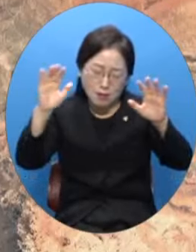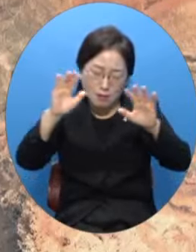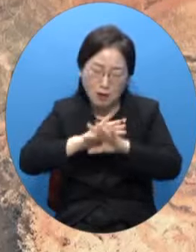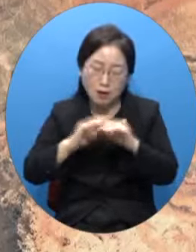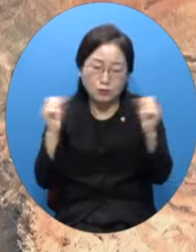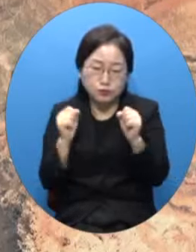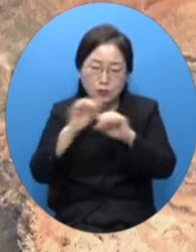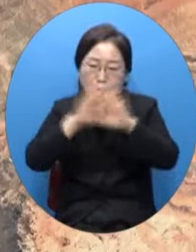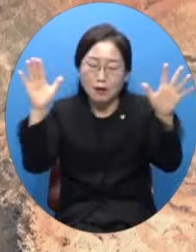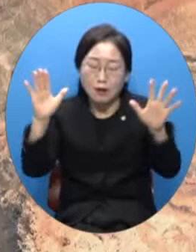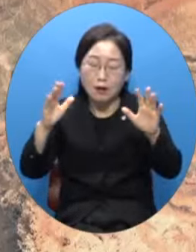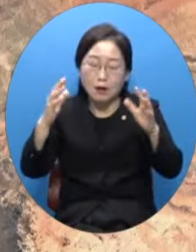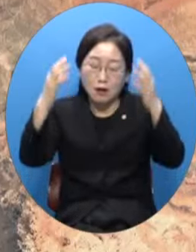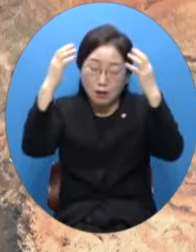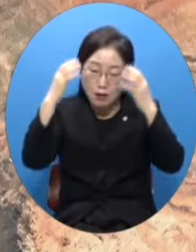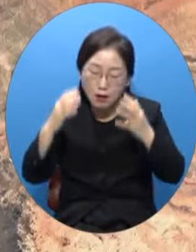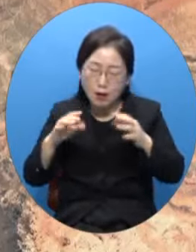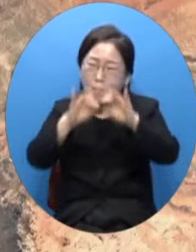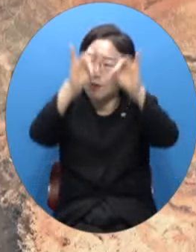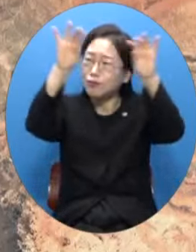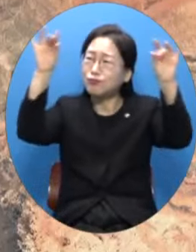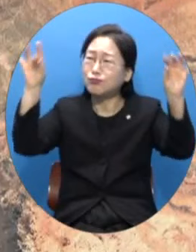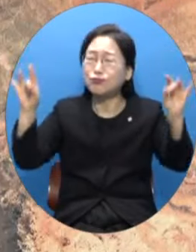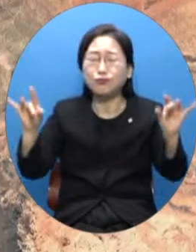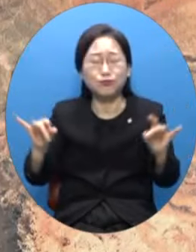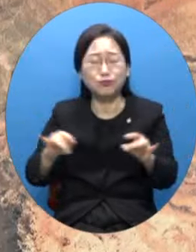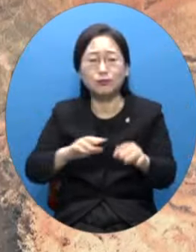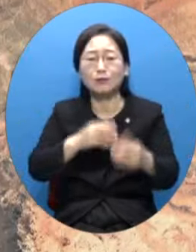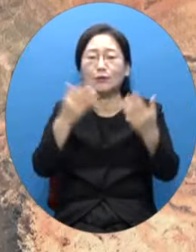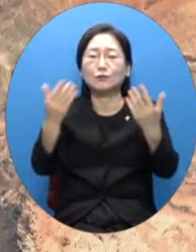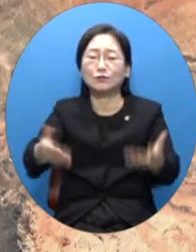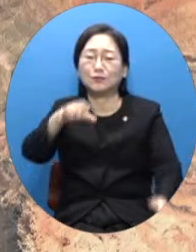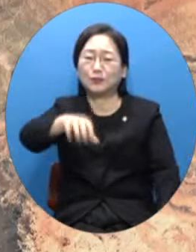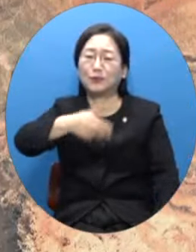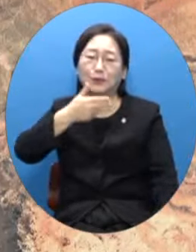먼지만 일어나는 어디 편하게 쉴 수 없는 그 외롭고